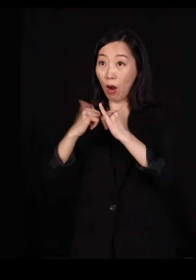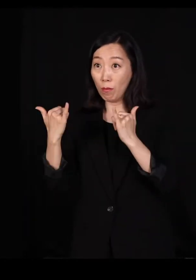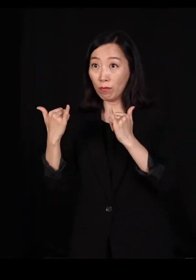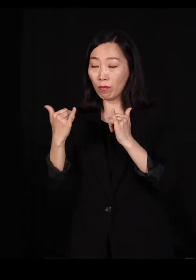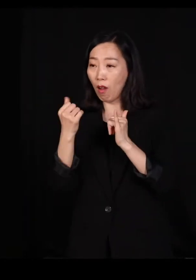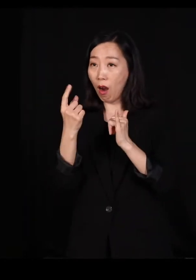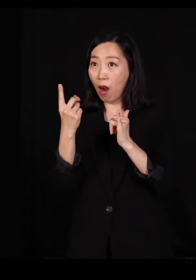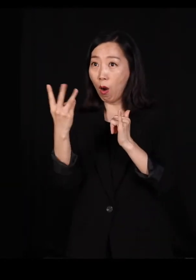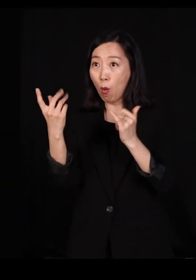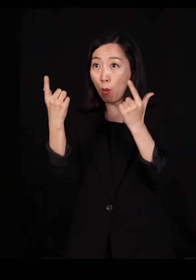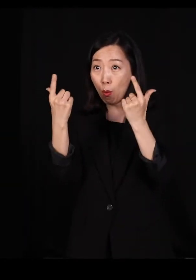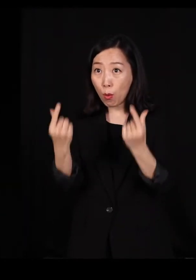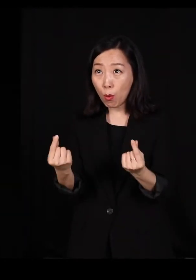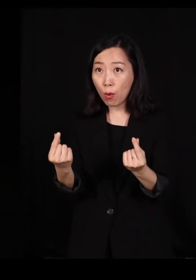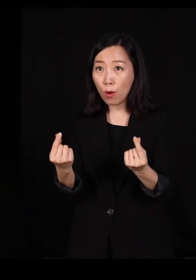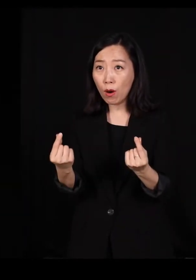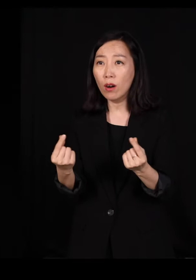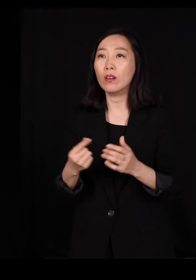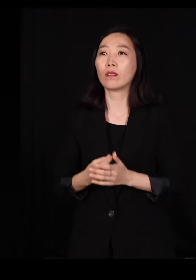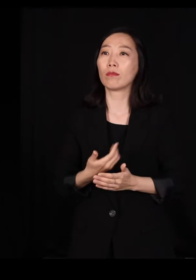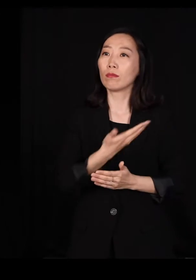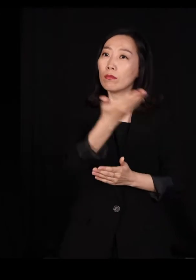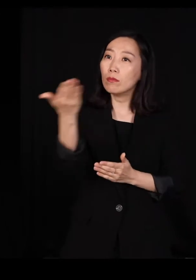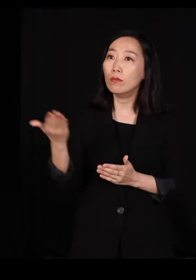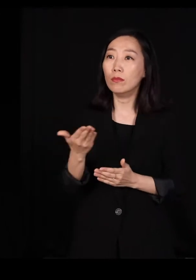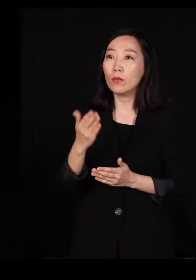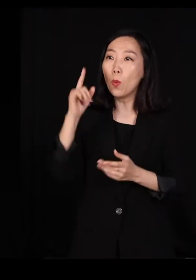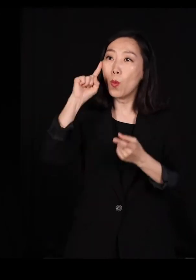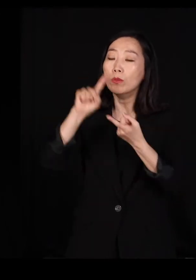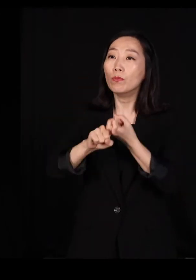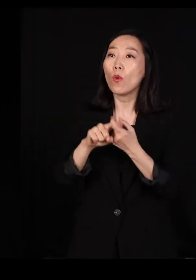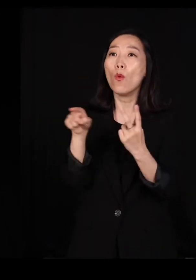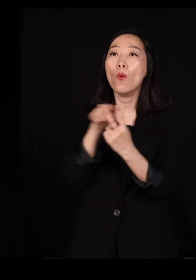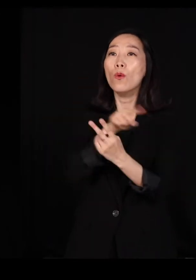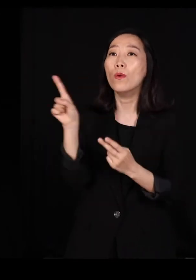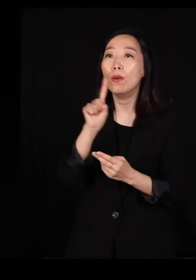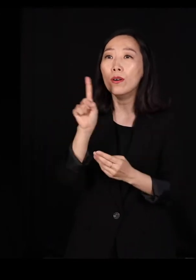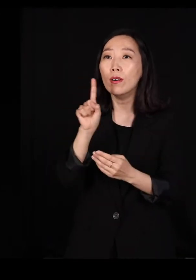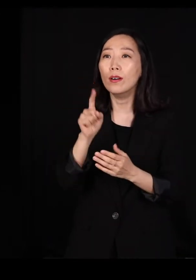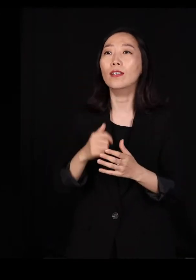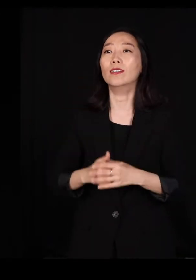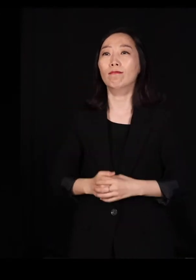될 수도 있습니다. 여러분은 어느 쪽에 더 관심이 가십니까?